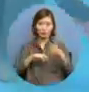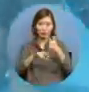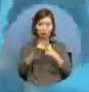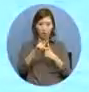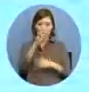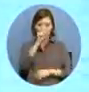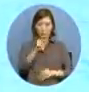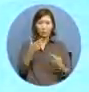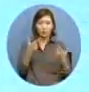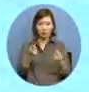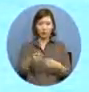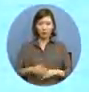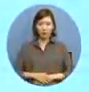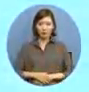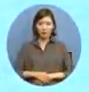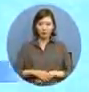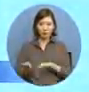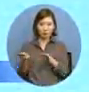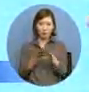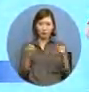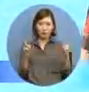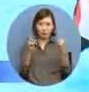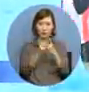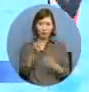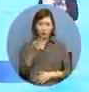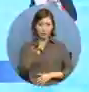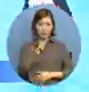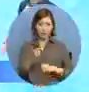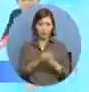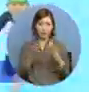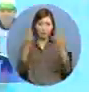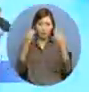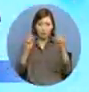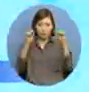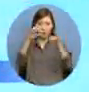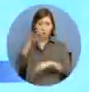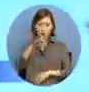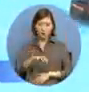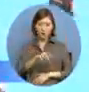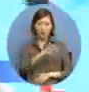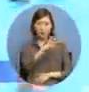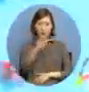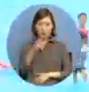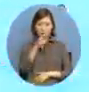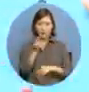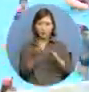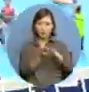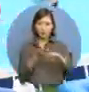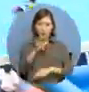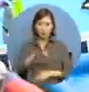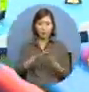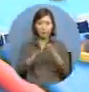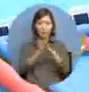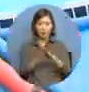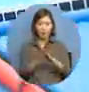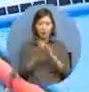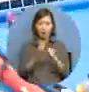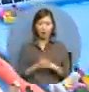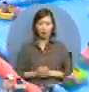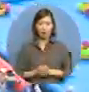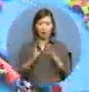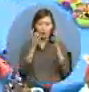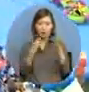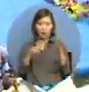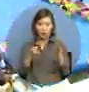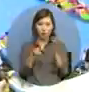금상첨화입니다. 방학을 맞아 비어있는 학교 운동장이 거대한 풀장으로 탈바꿈했습니다. 이곳에는 아이들을 위한